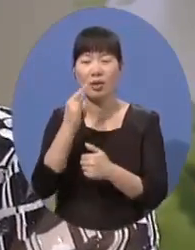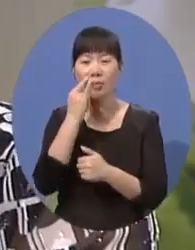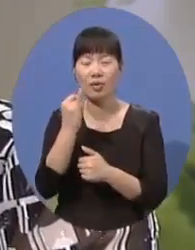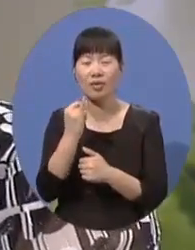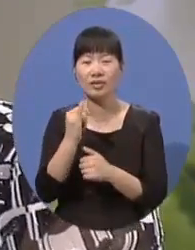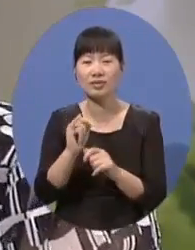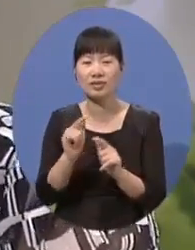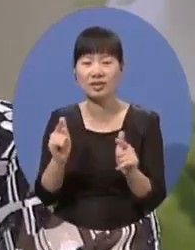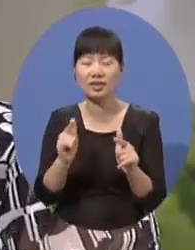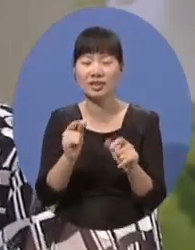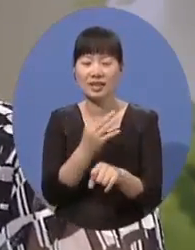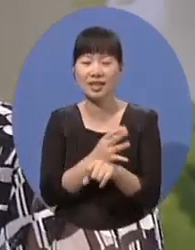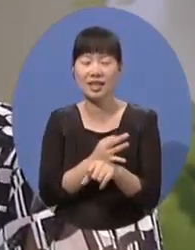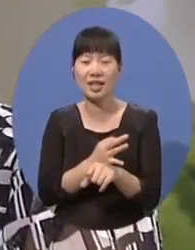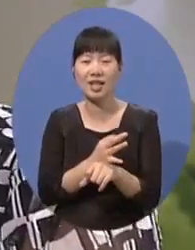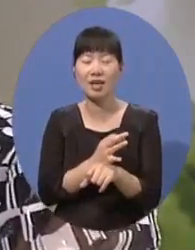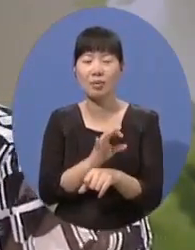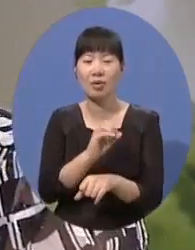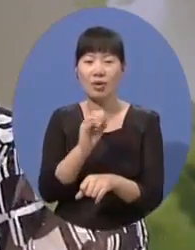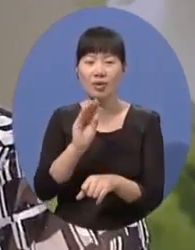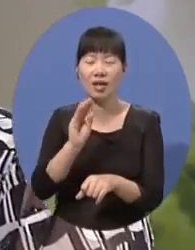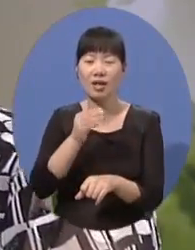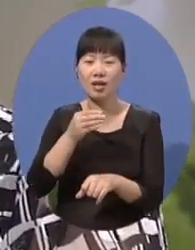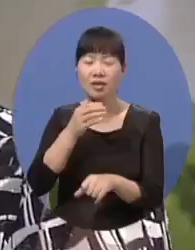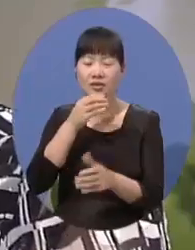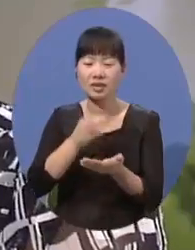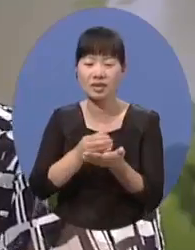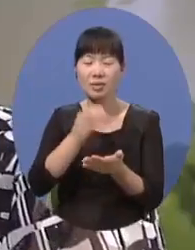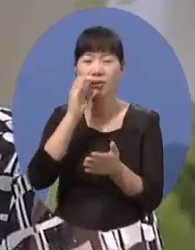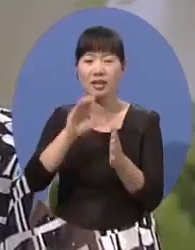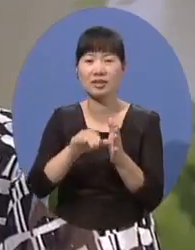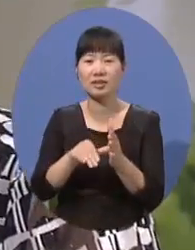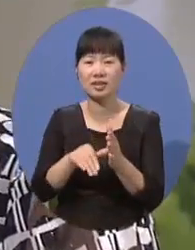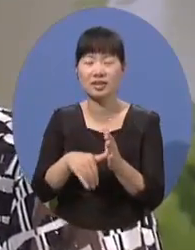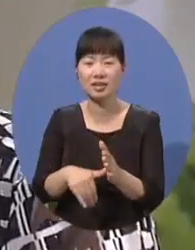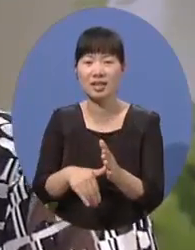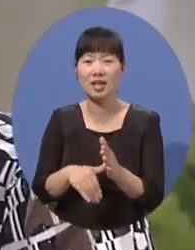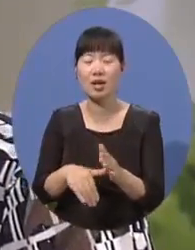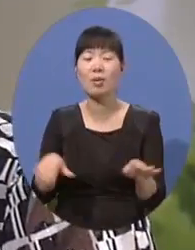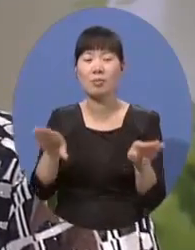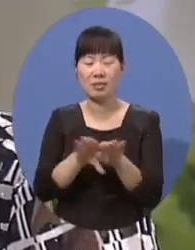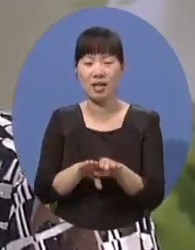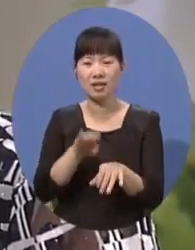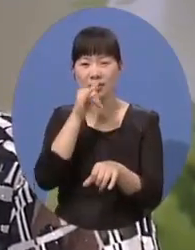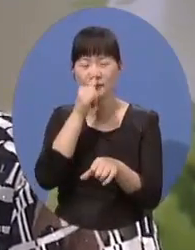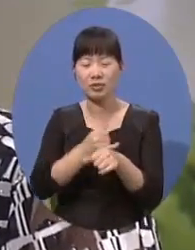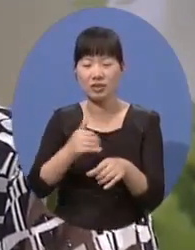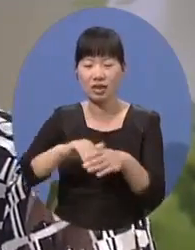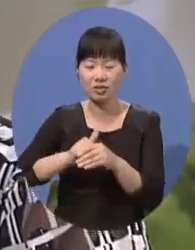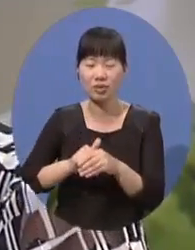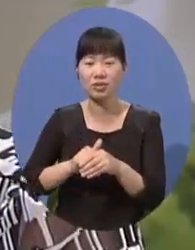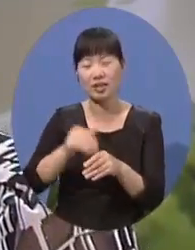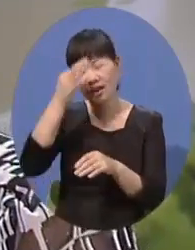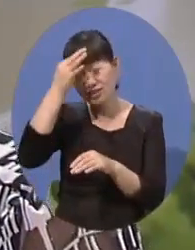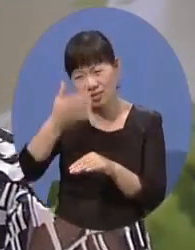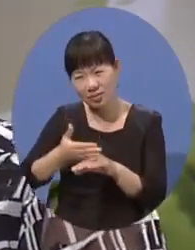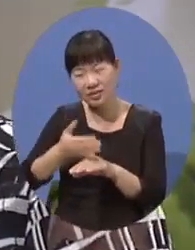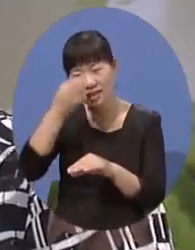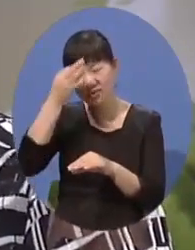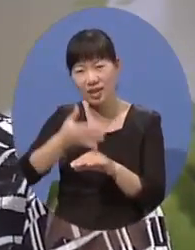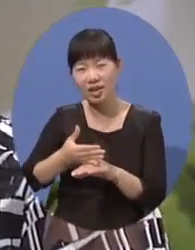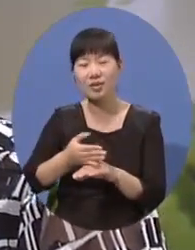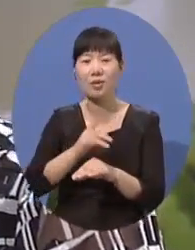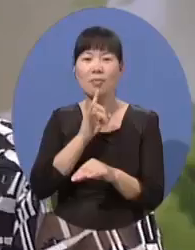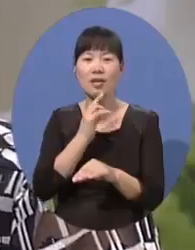엄마들이 뭐 간단하게 맥주를 마시거나 차를 마실 때 그런 이게 뒤풀이 같은 데도 빠지시고 설거지 같은 것도 죄송해요